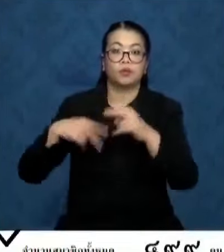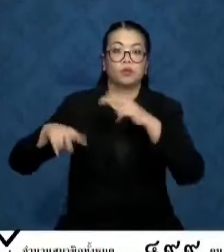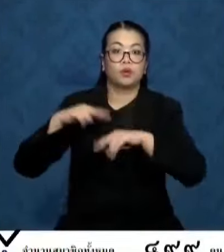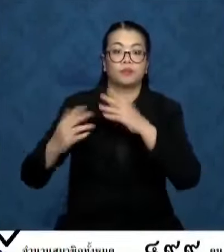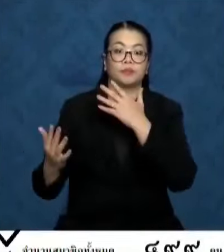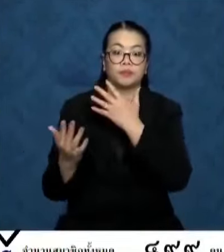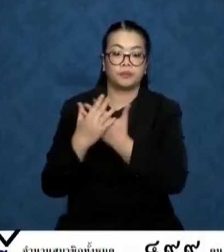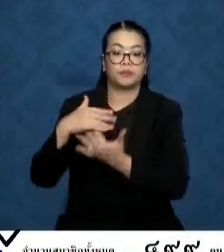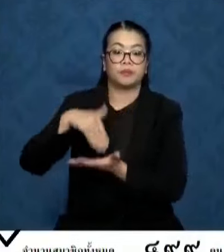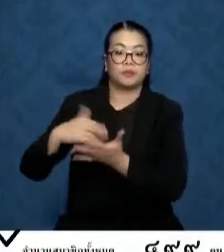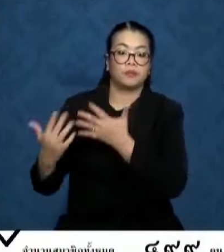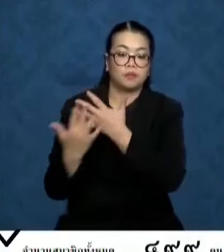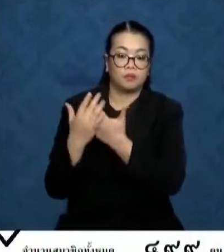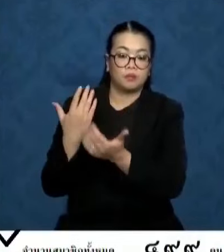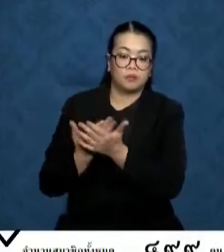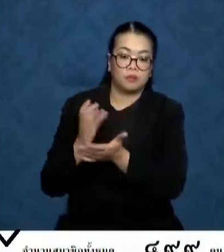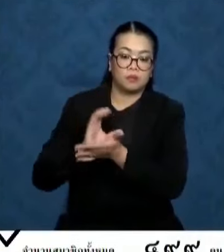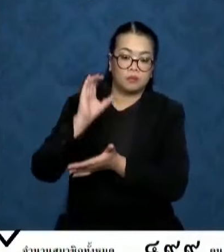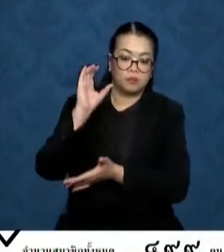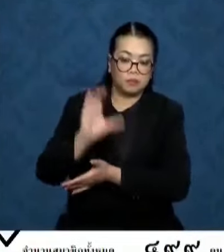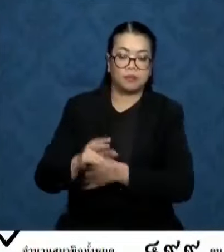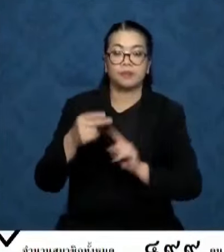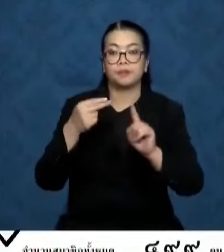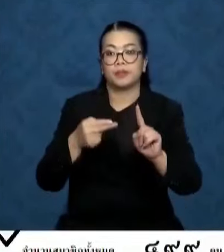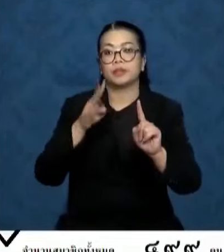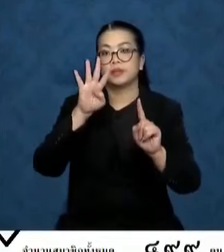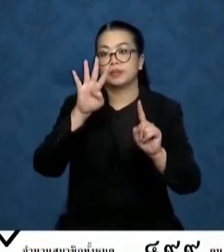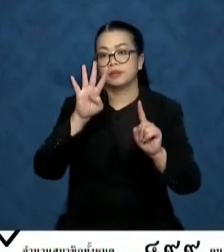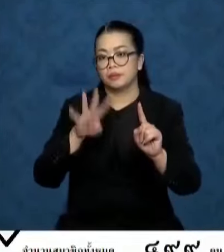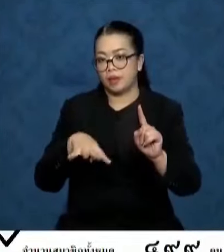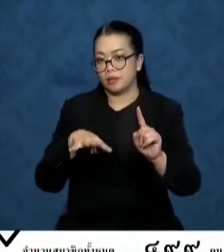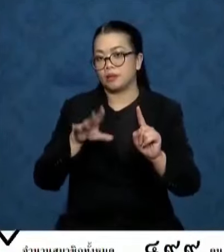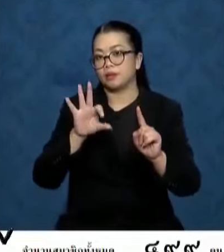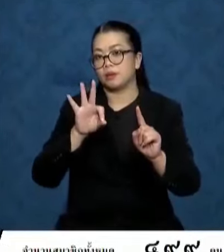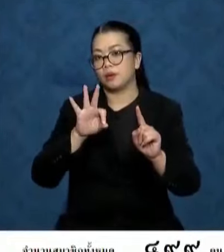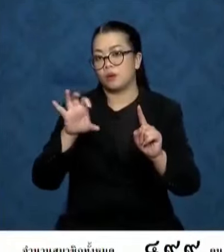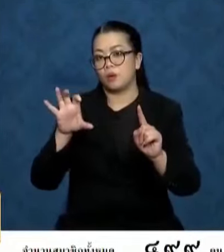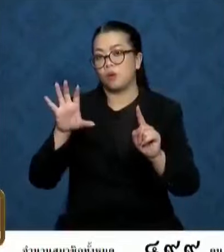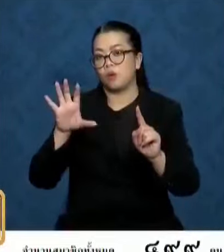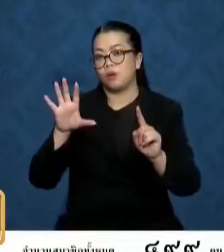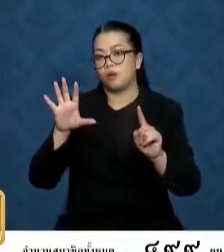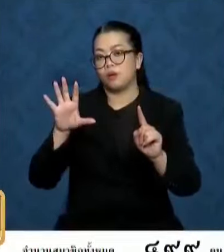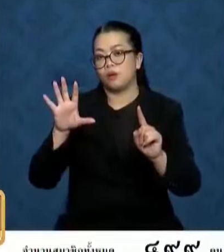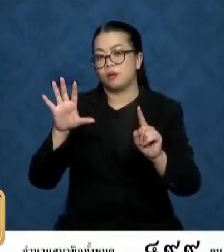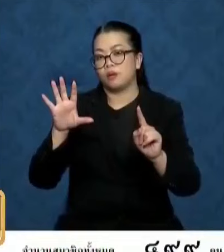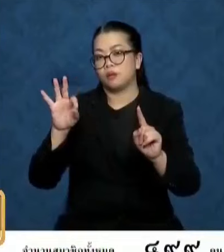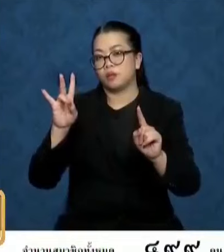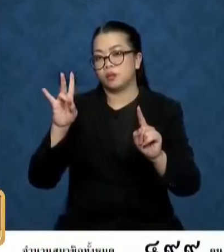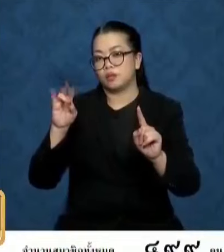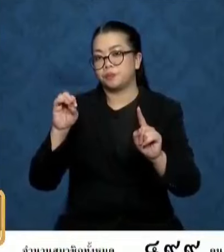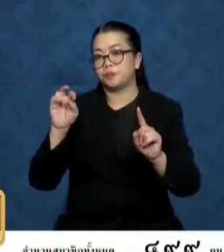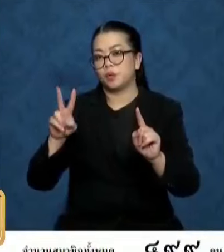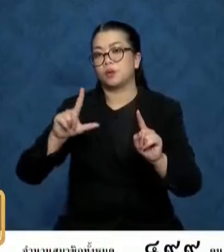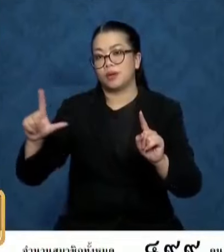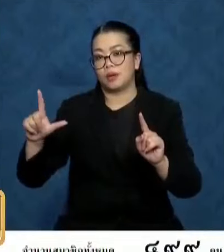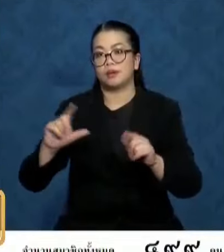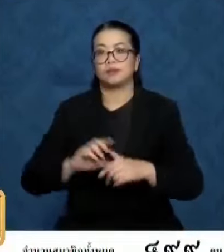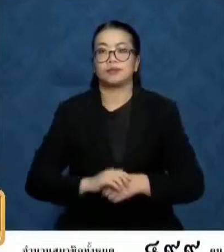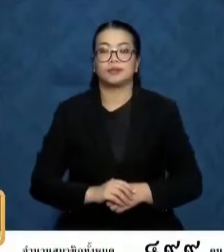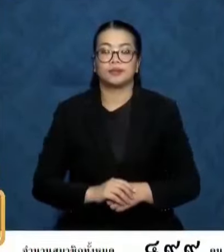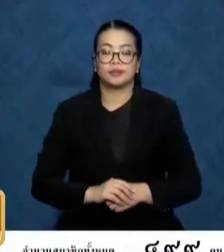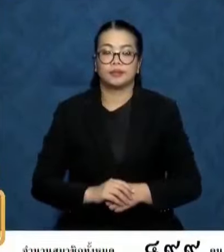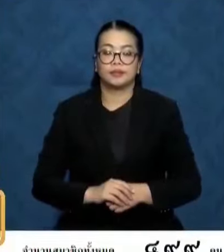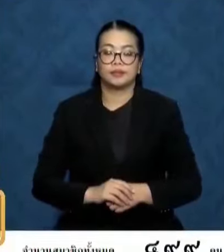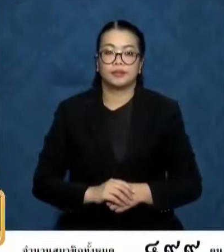กรมราชธรรรได้งบประมาณ 14,972 ล้านบาท